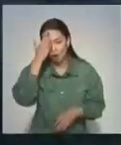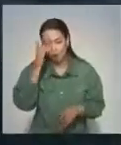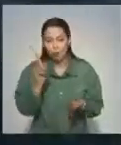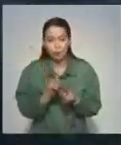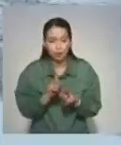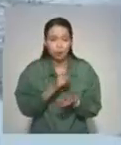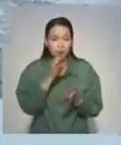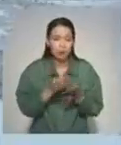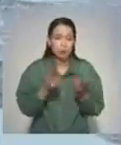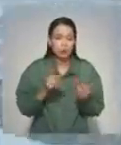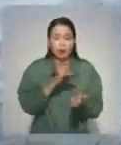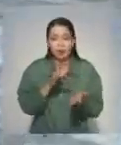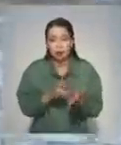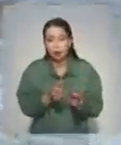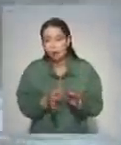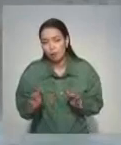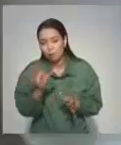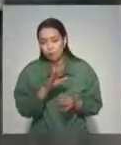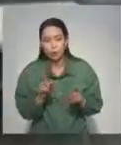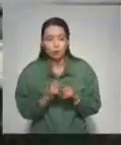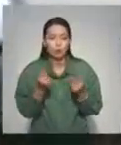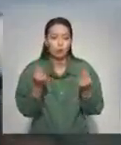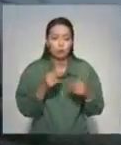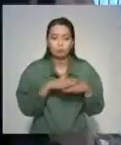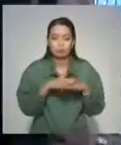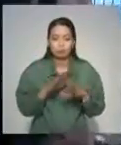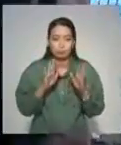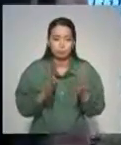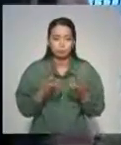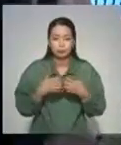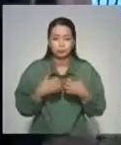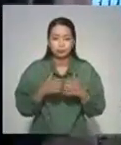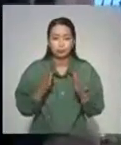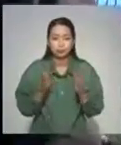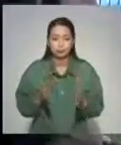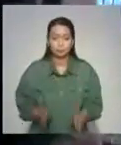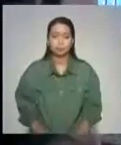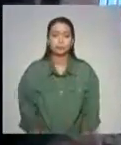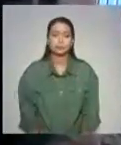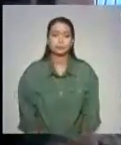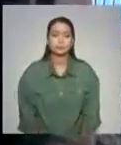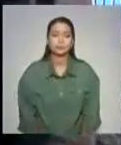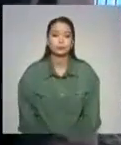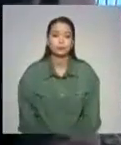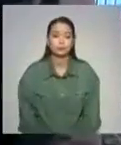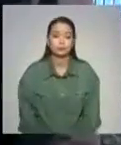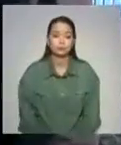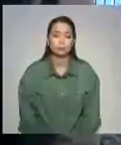жеткізді. Қаланы аралап, құзырлыларға қаражат көлемін еселеуді тапсырды. Давай же, как вы проект делали сейчас? Вы за